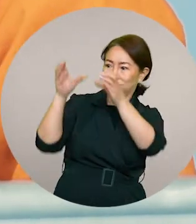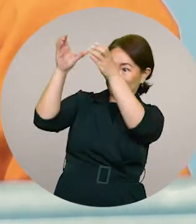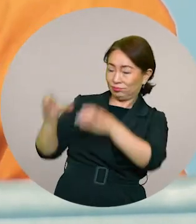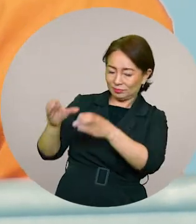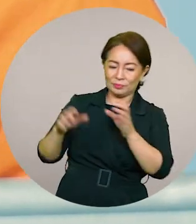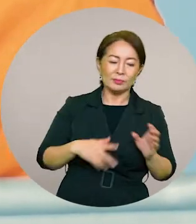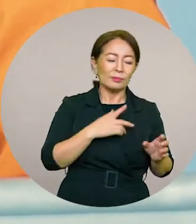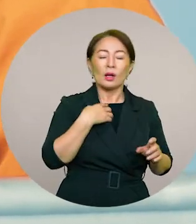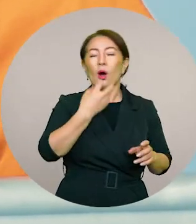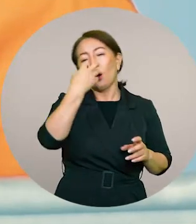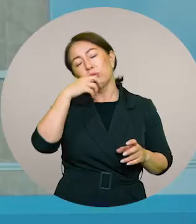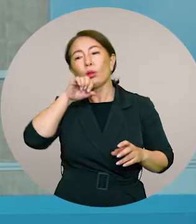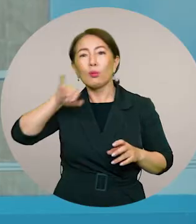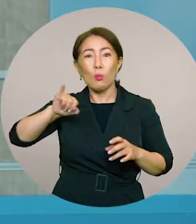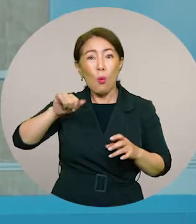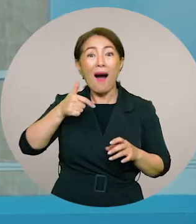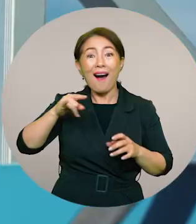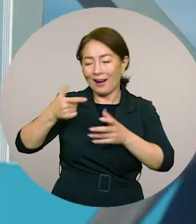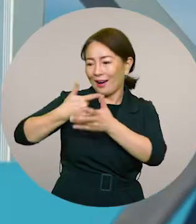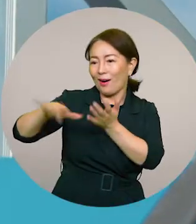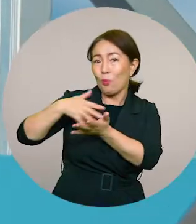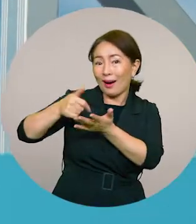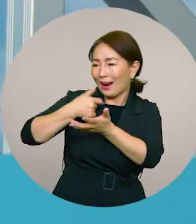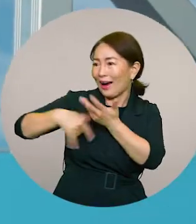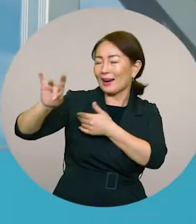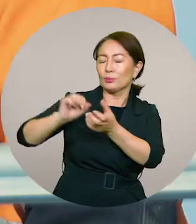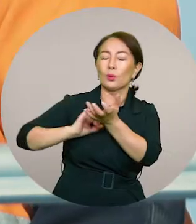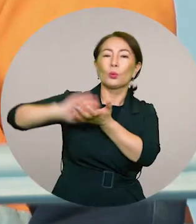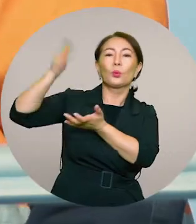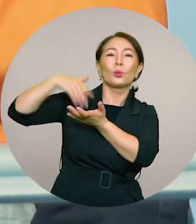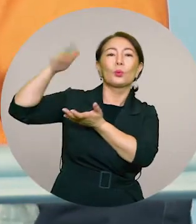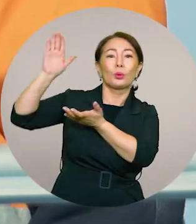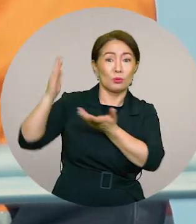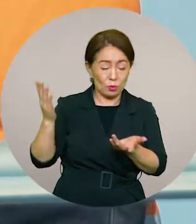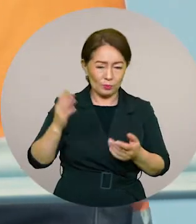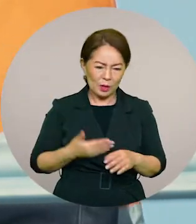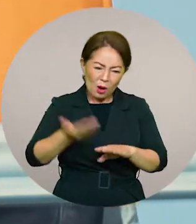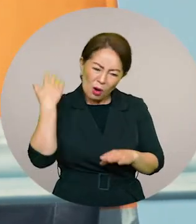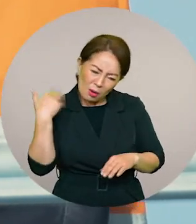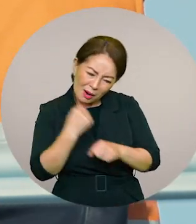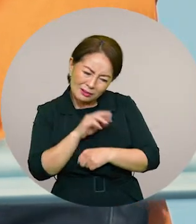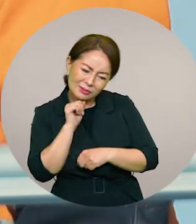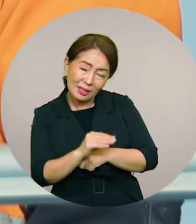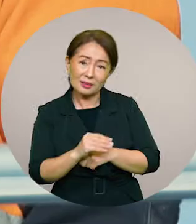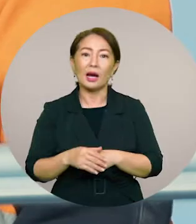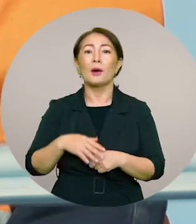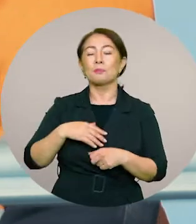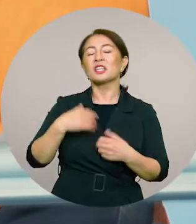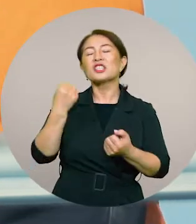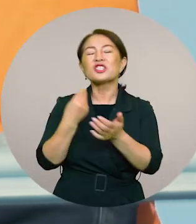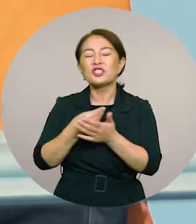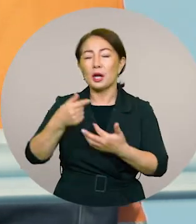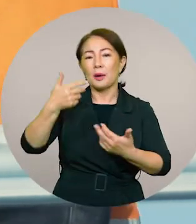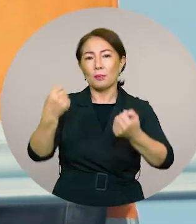бол яг тэр бохир агаараас орж идэг. Манай өргөрчд хурд нь яаж явж байна? Яг нөгөө ажилчдаа материалаа зөөдөг хүн